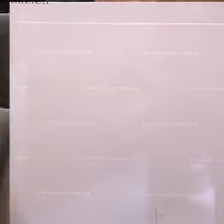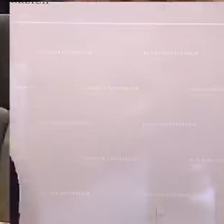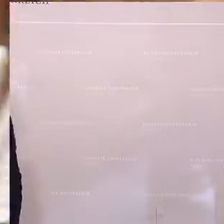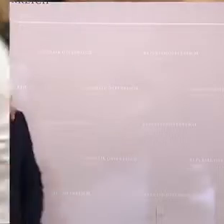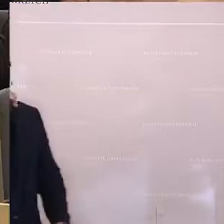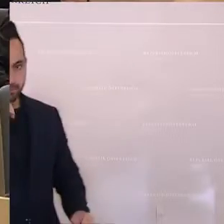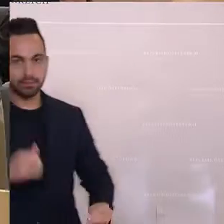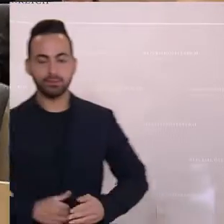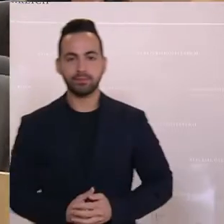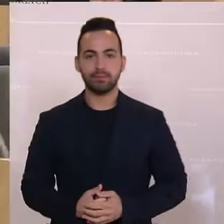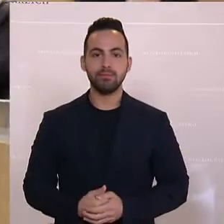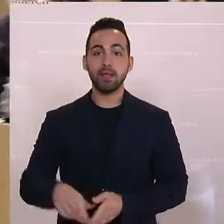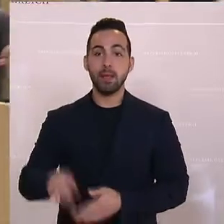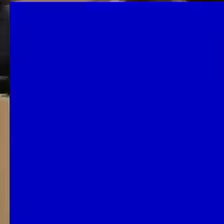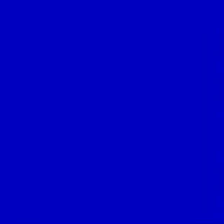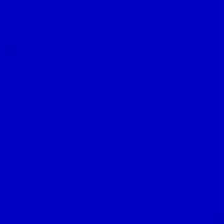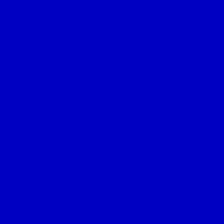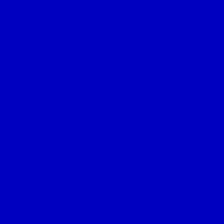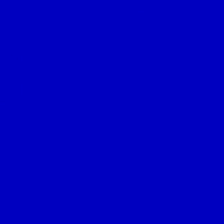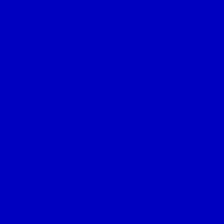Zu Wort gemeldet ist der Abgeordnete Belakovic.